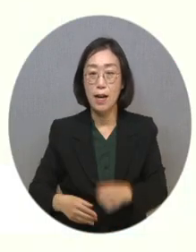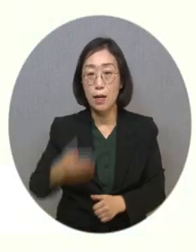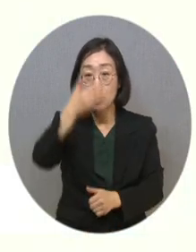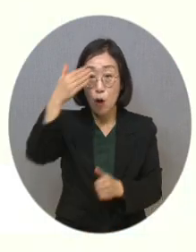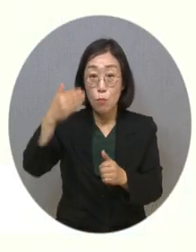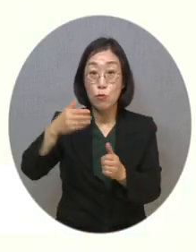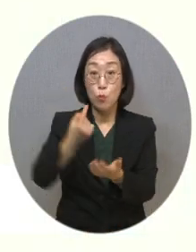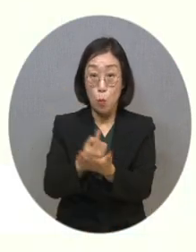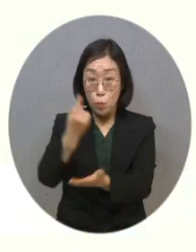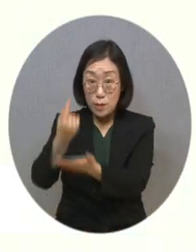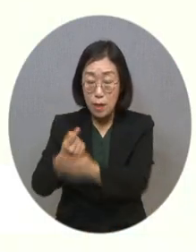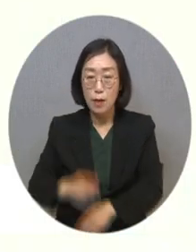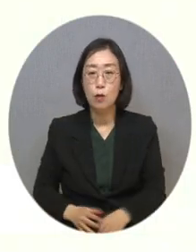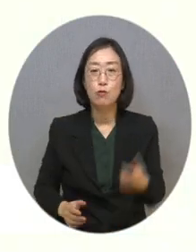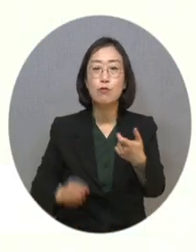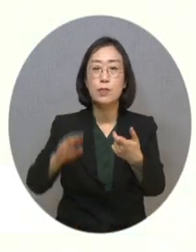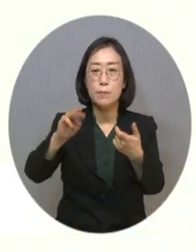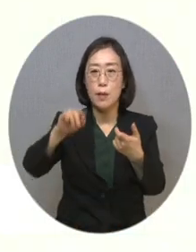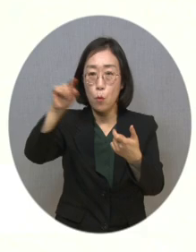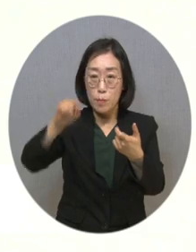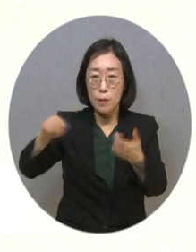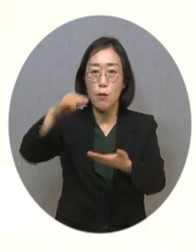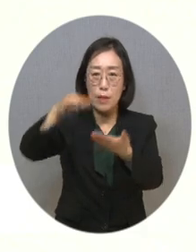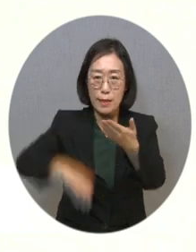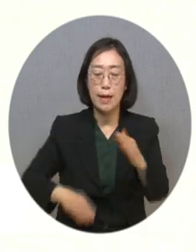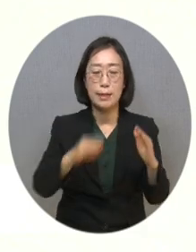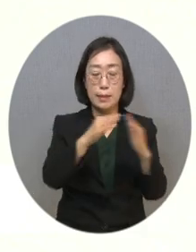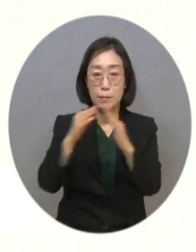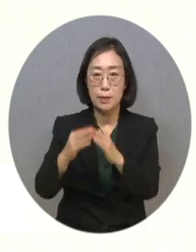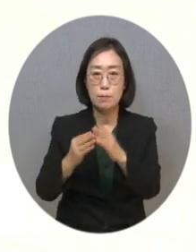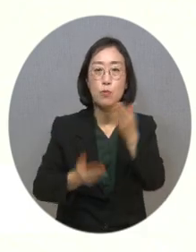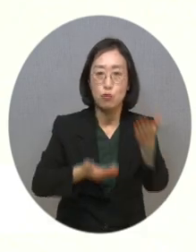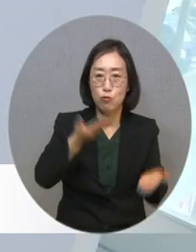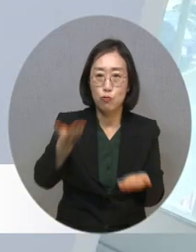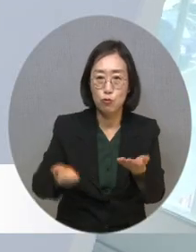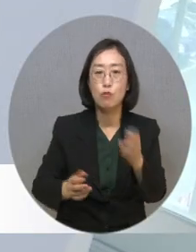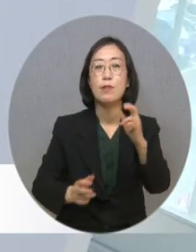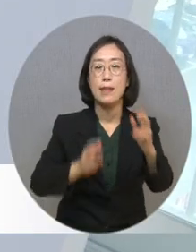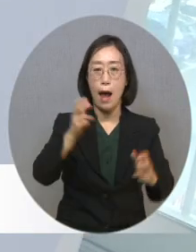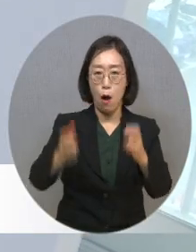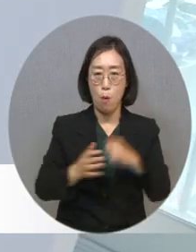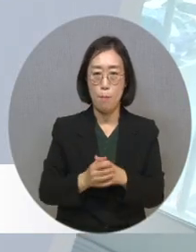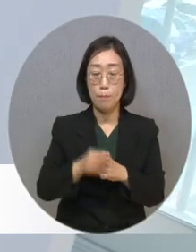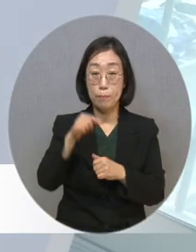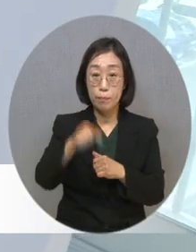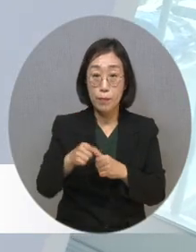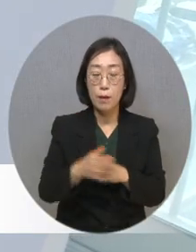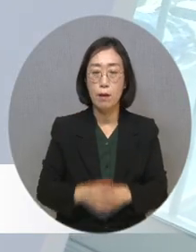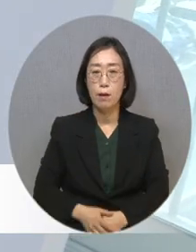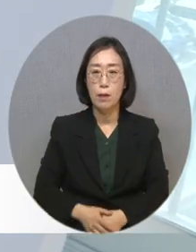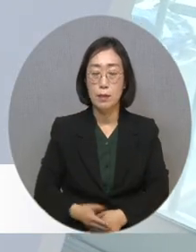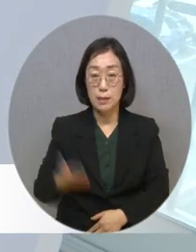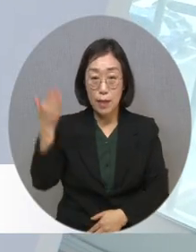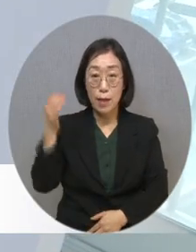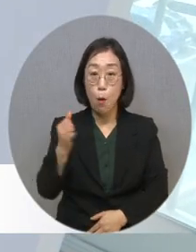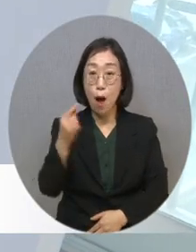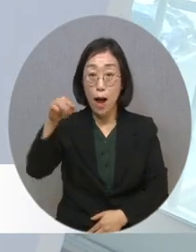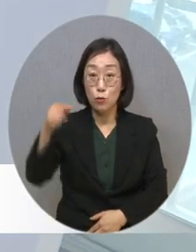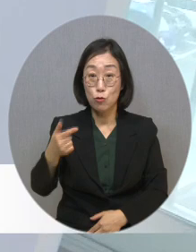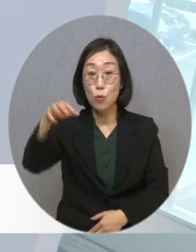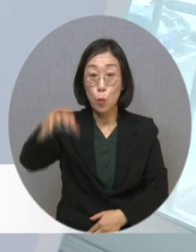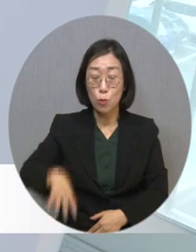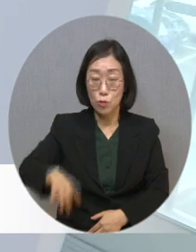전용 면적 60m 이하의 주택을 제공하는 사업입니다이 사업은 지난해 화순군에서 처음